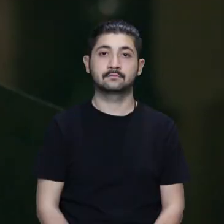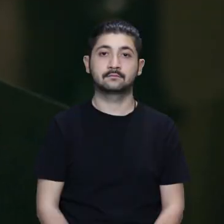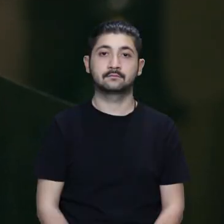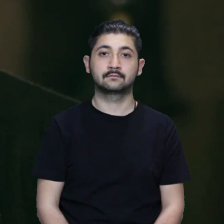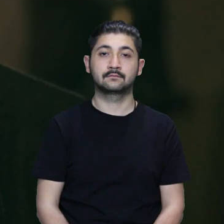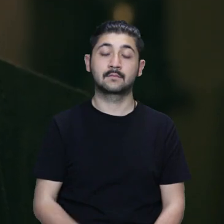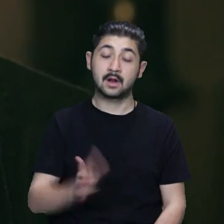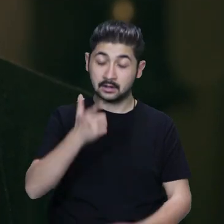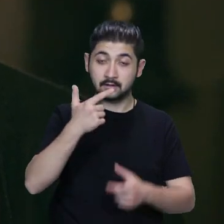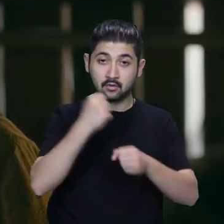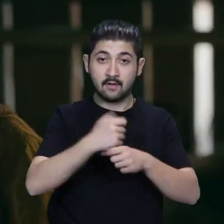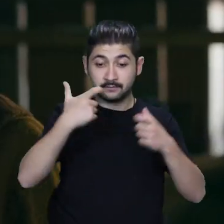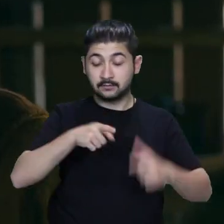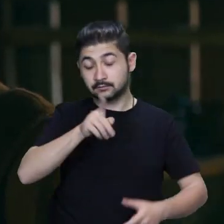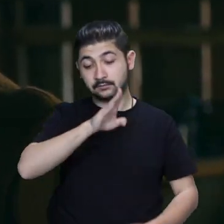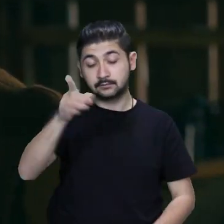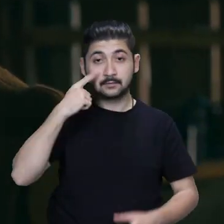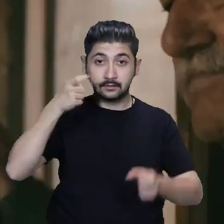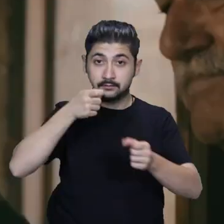Hadi siz de vazife yerleriniz.